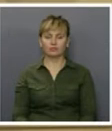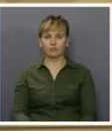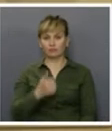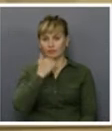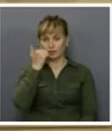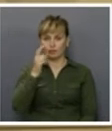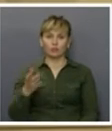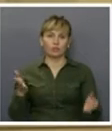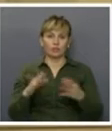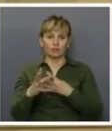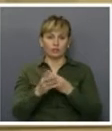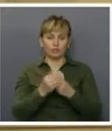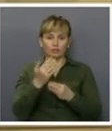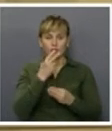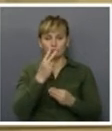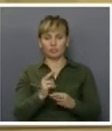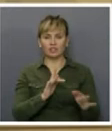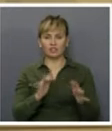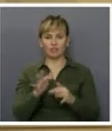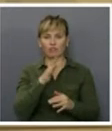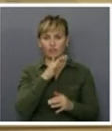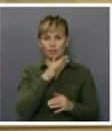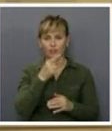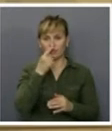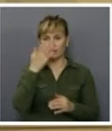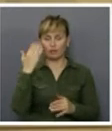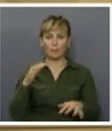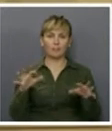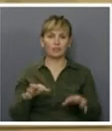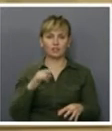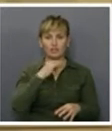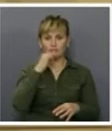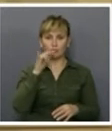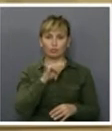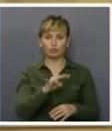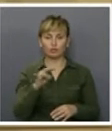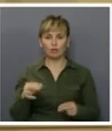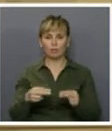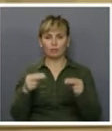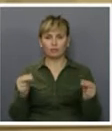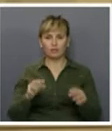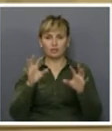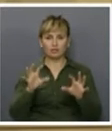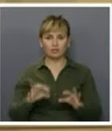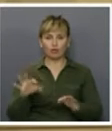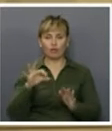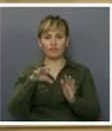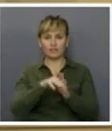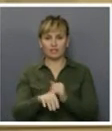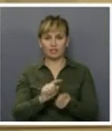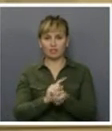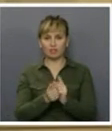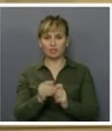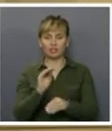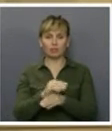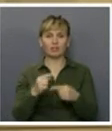Спасибо, что остаетесь с нами. Напомню, вы смотрите «Деловое время». Не так давно президент Казахстана Нурсултан Назарбаев подписал закон о внесении изменений и дополнений